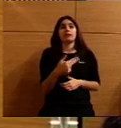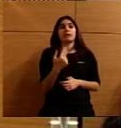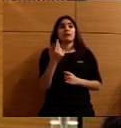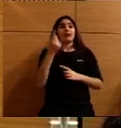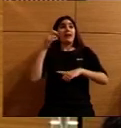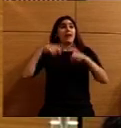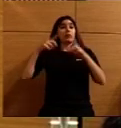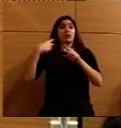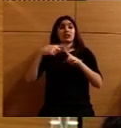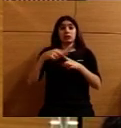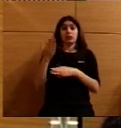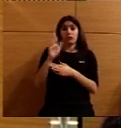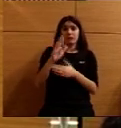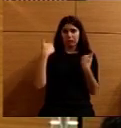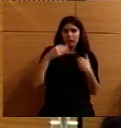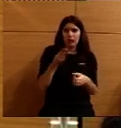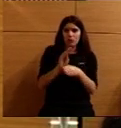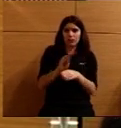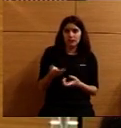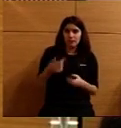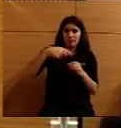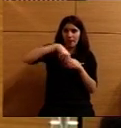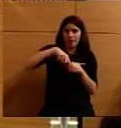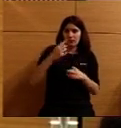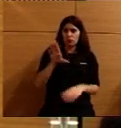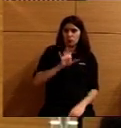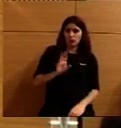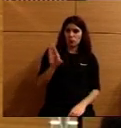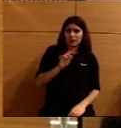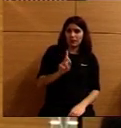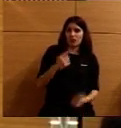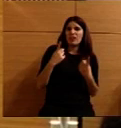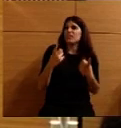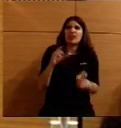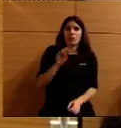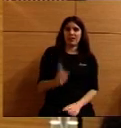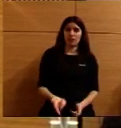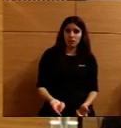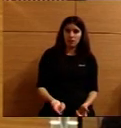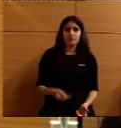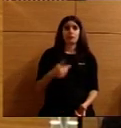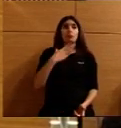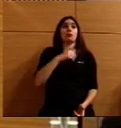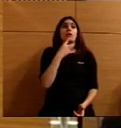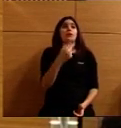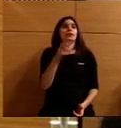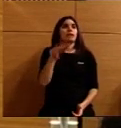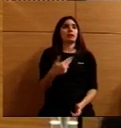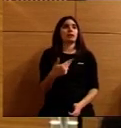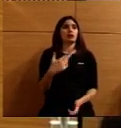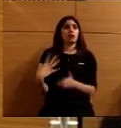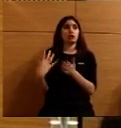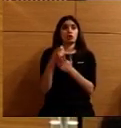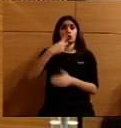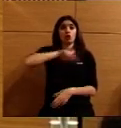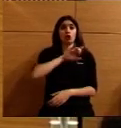alguna de les places que s'oferta està coberta, per tant, no entenem la necessitat. Li podria dir que tots